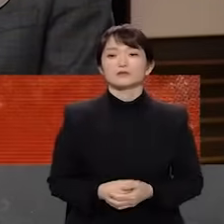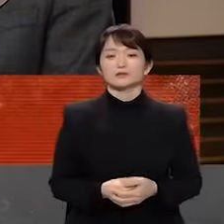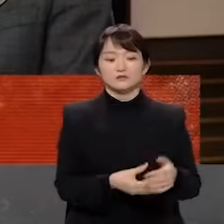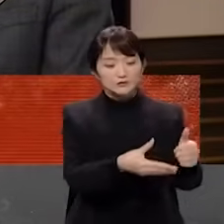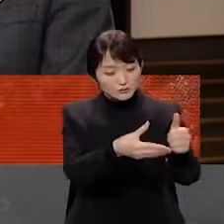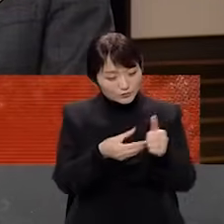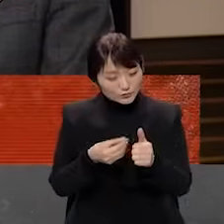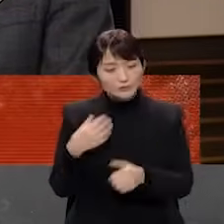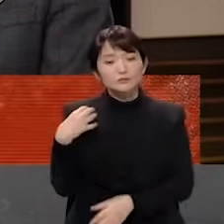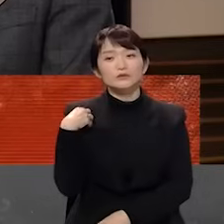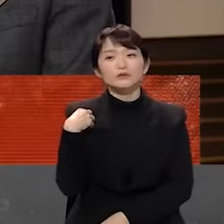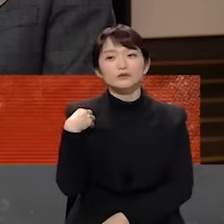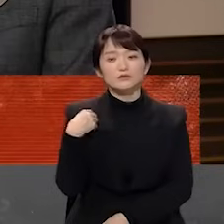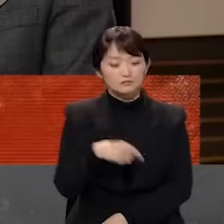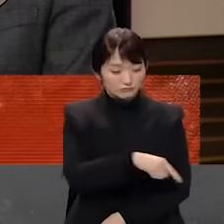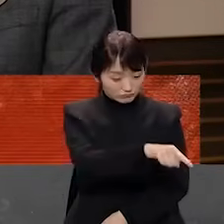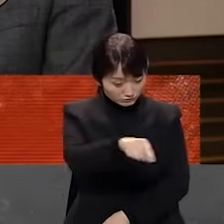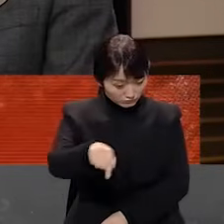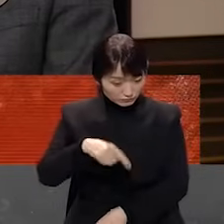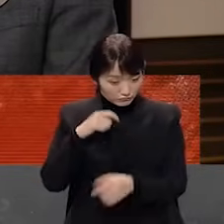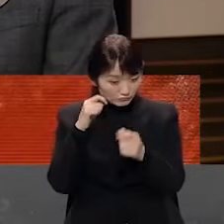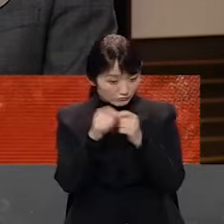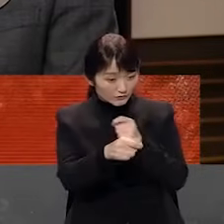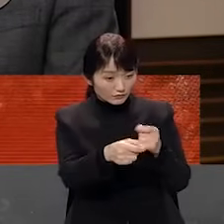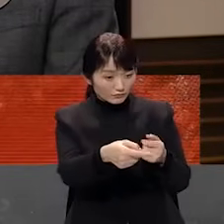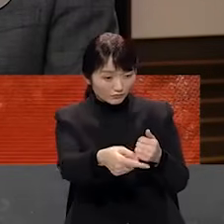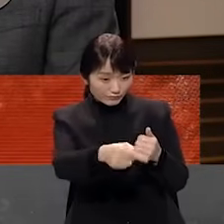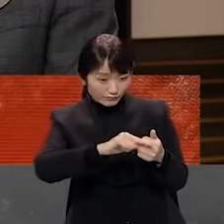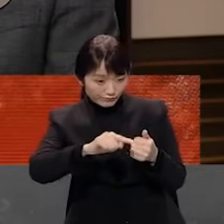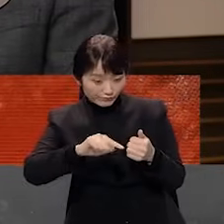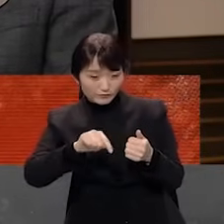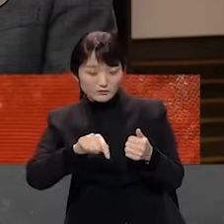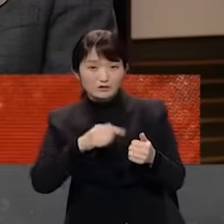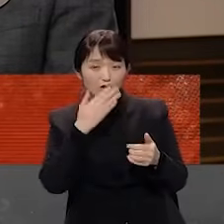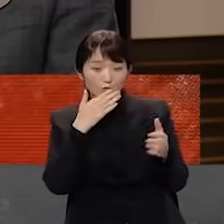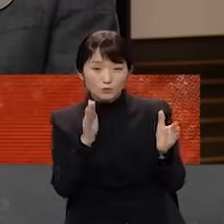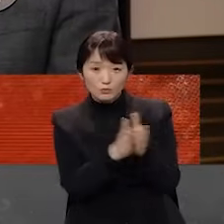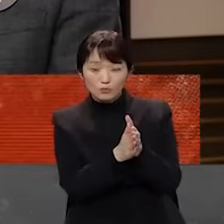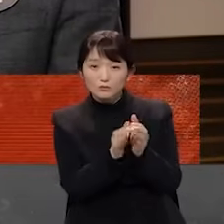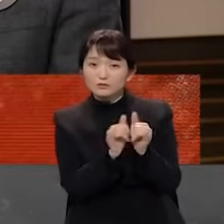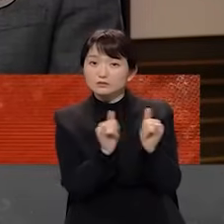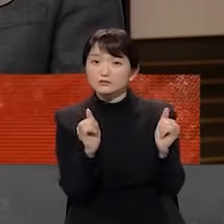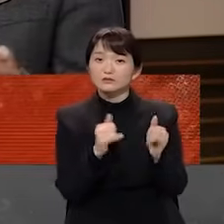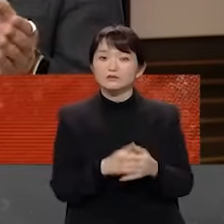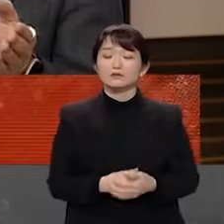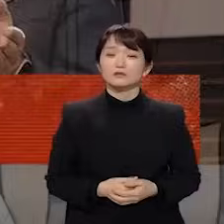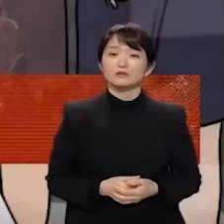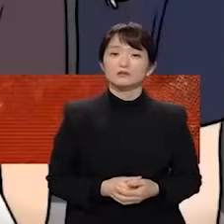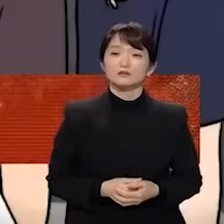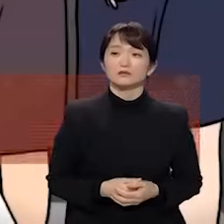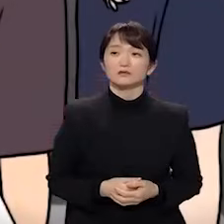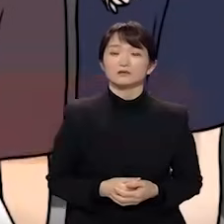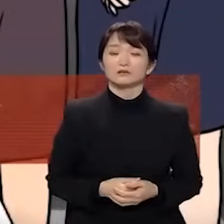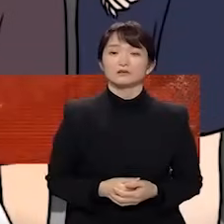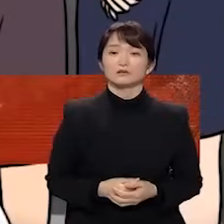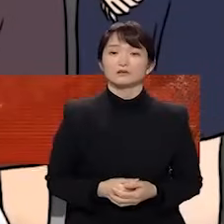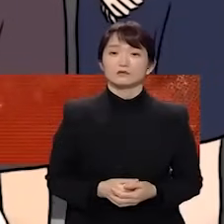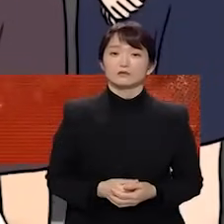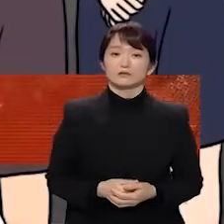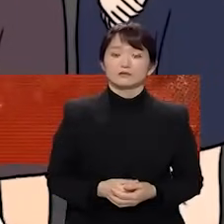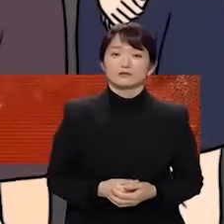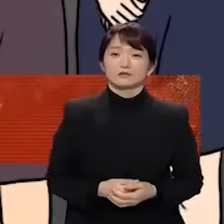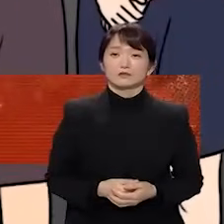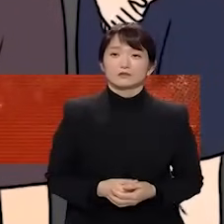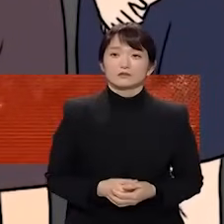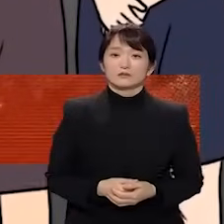하의이 사람들도 어떻게 보면이 사기이 설계 공범 아닙니까 그니까 실제로 그런 사랑 어떤 상황 그러니까